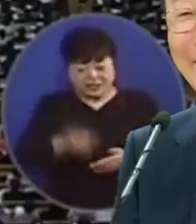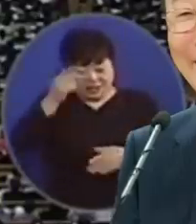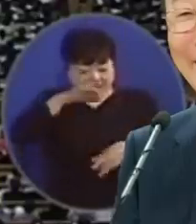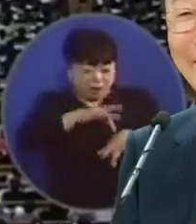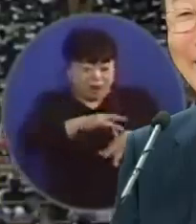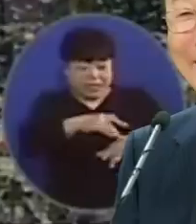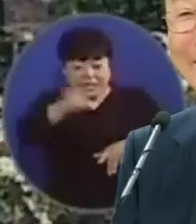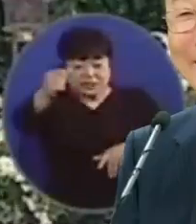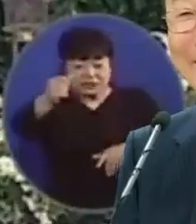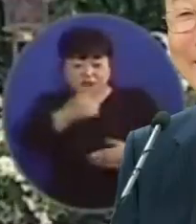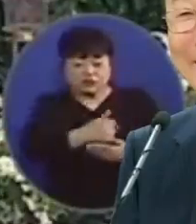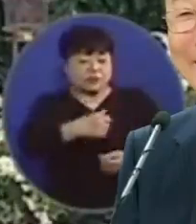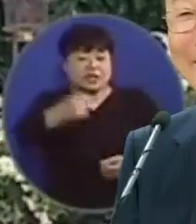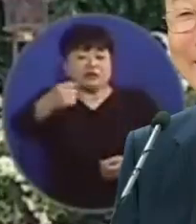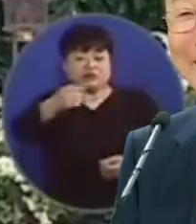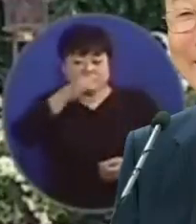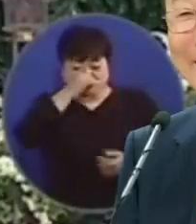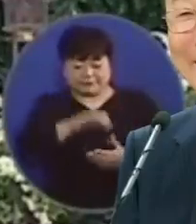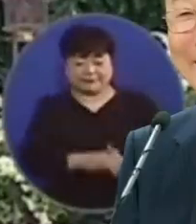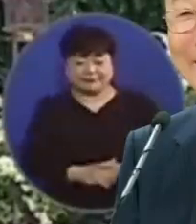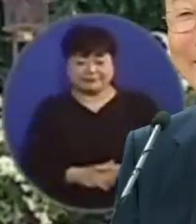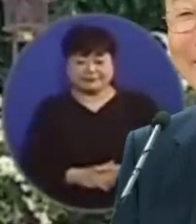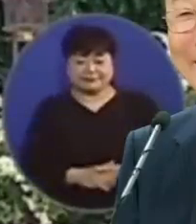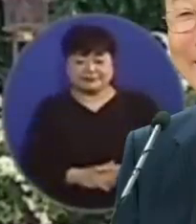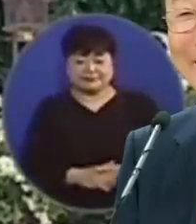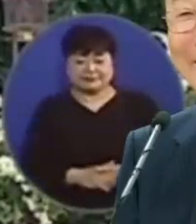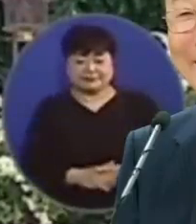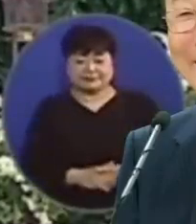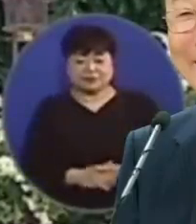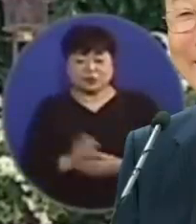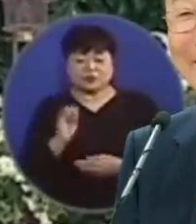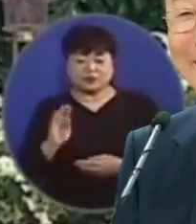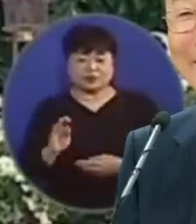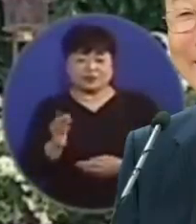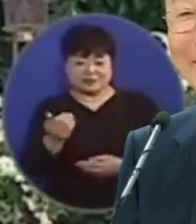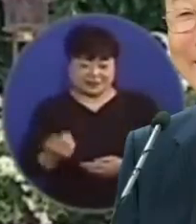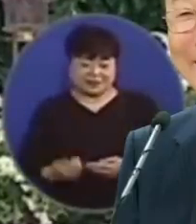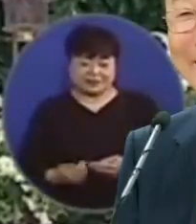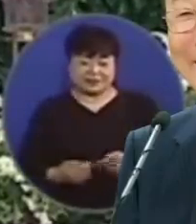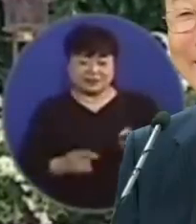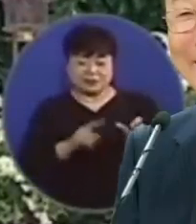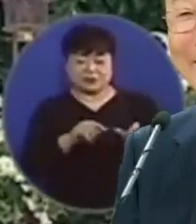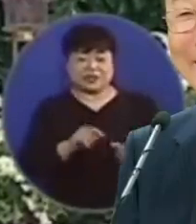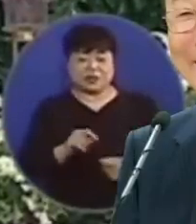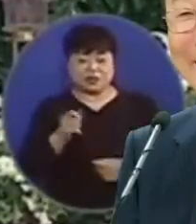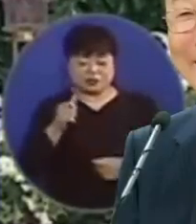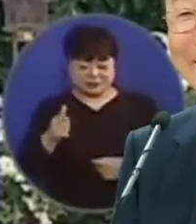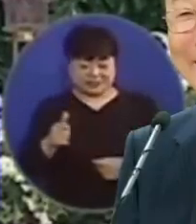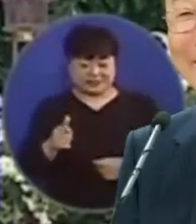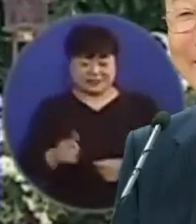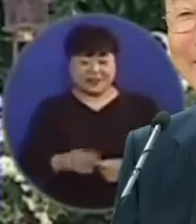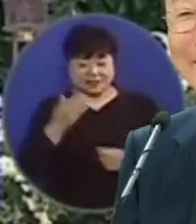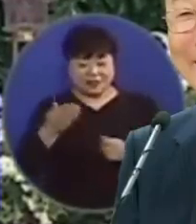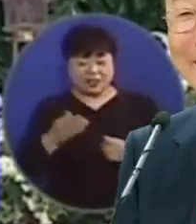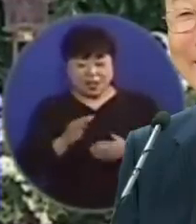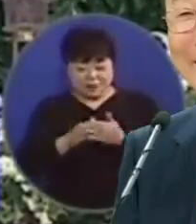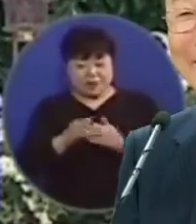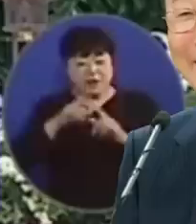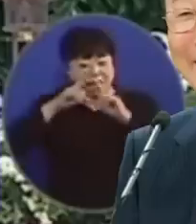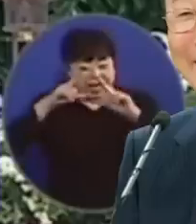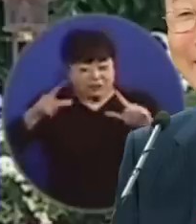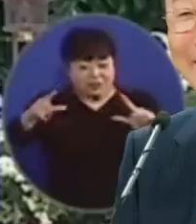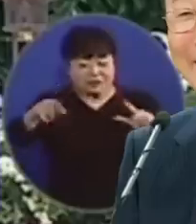이제는 주님이 빼앗아서 주님 손에 가지고 있는 것입니다. 고린도전서 15장 51절로 55절에 보라 내가 너에게 비밀을